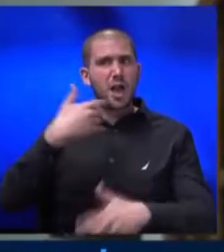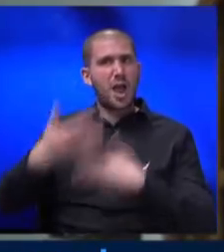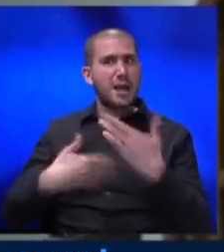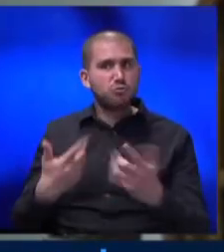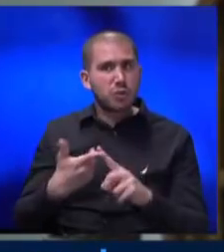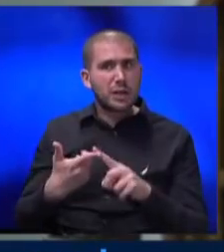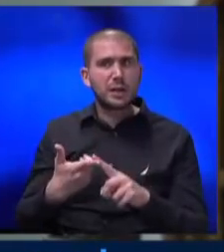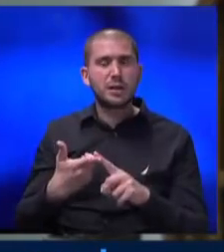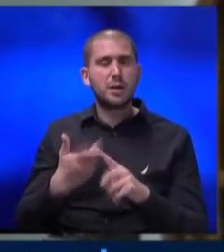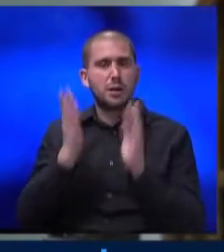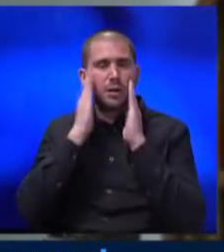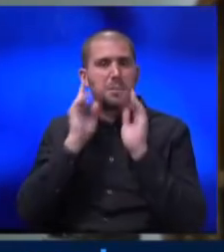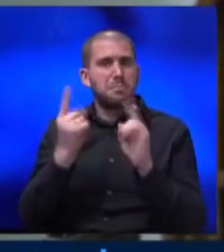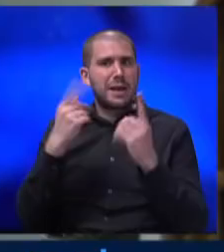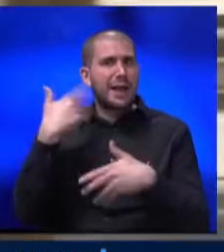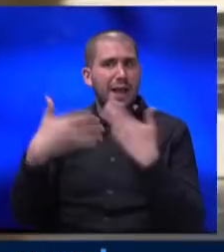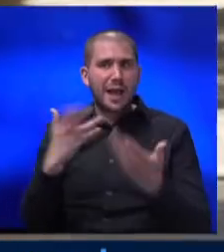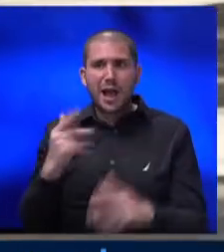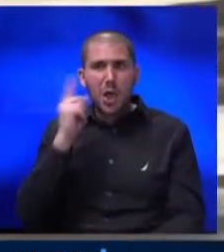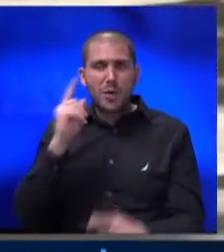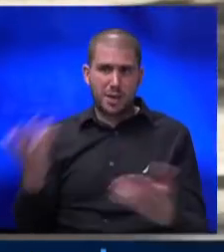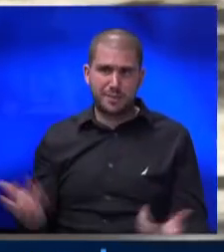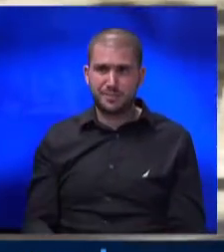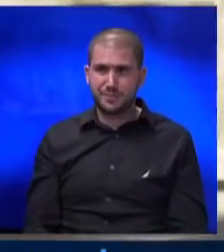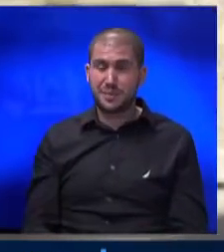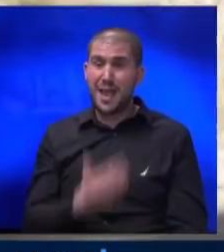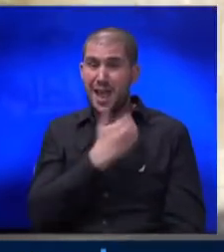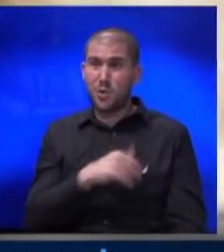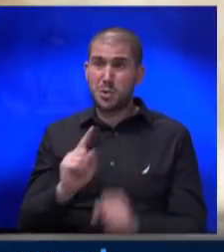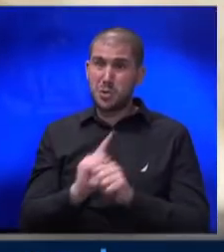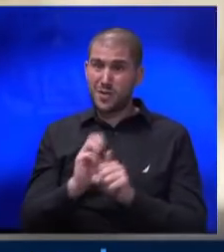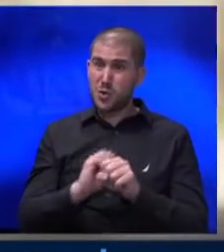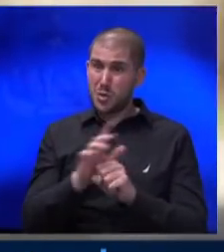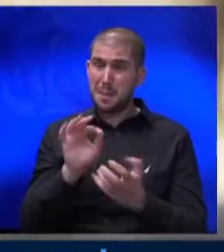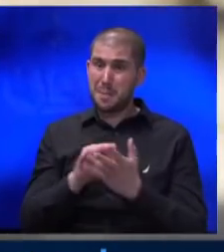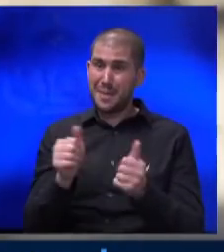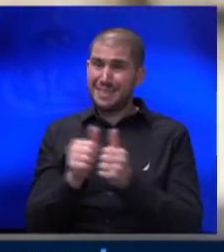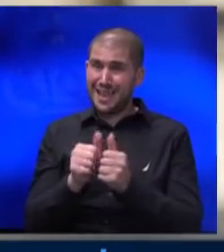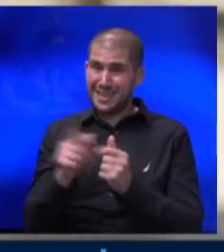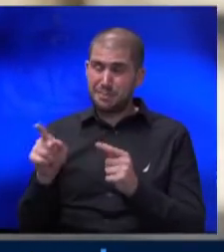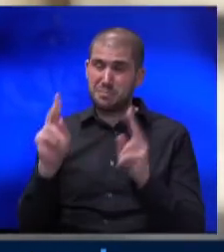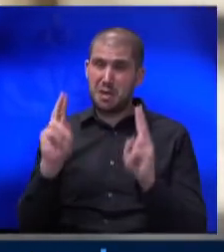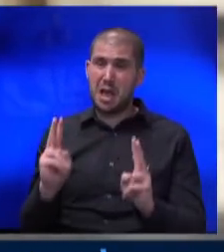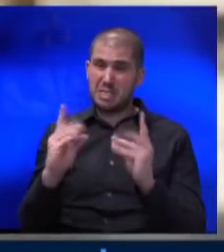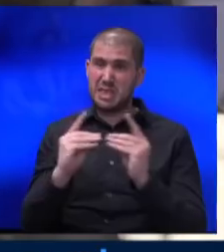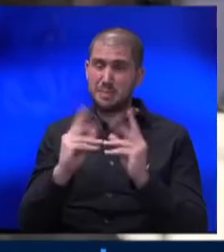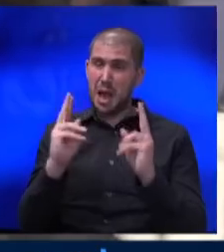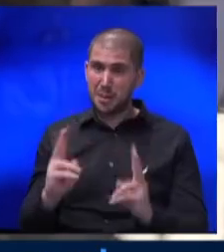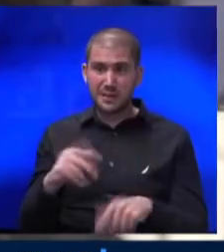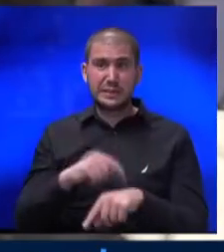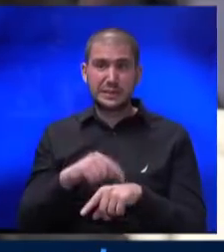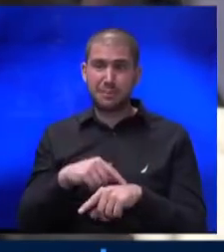ההמשך, אללה יסתור מה הולך להיות, I don't know. רווקות בעידן הקורונה, כשהדייטים במצב הקפאה, אבל הזמן ממש